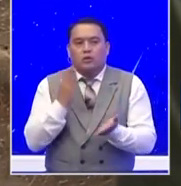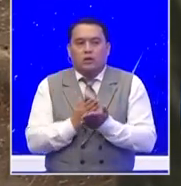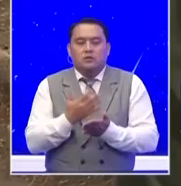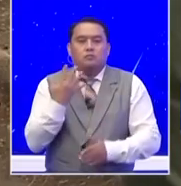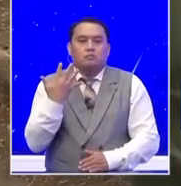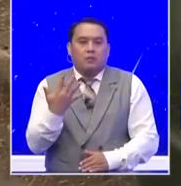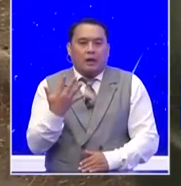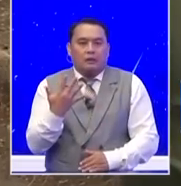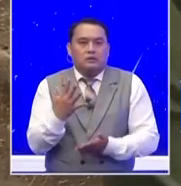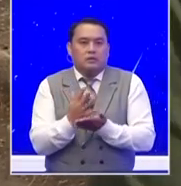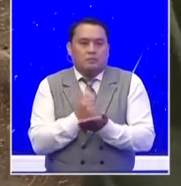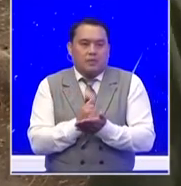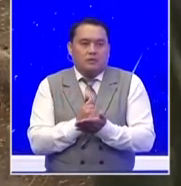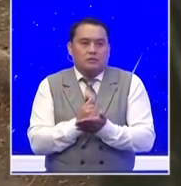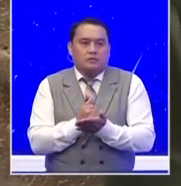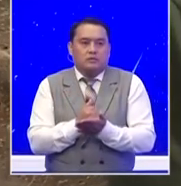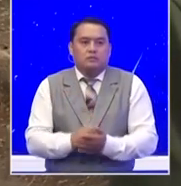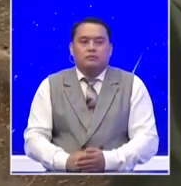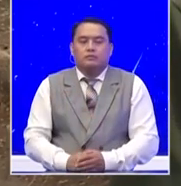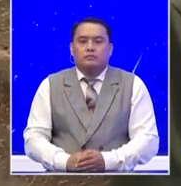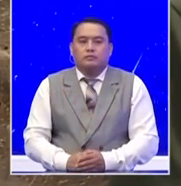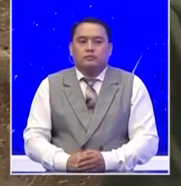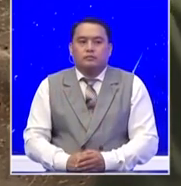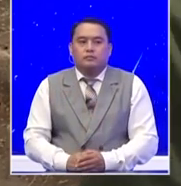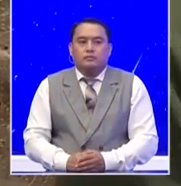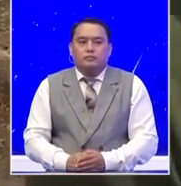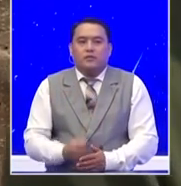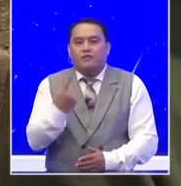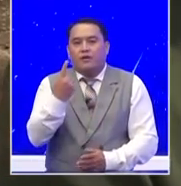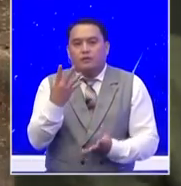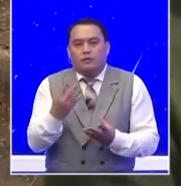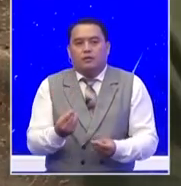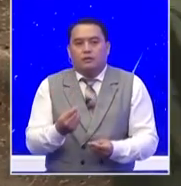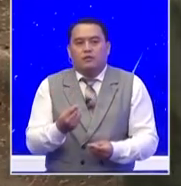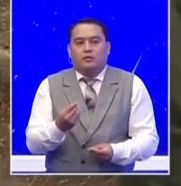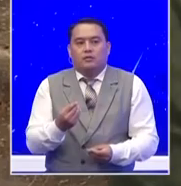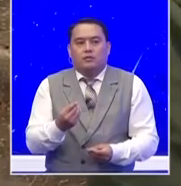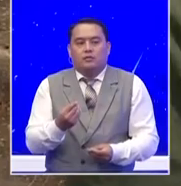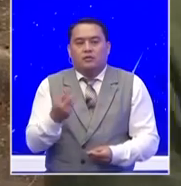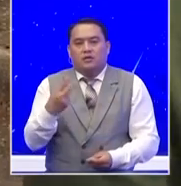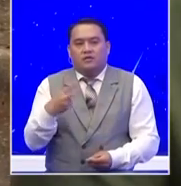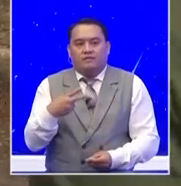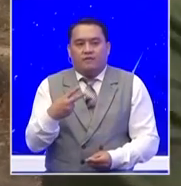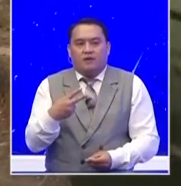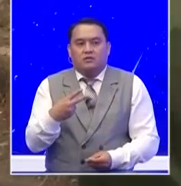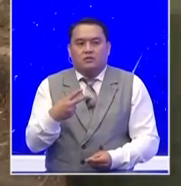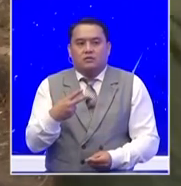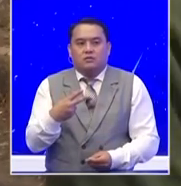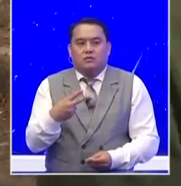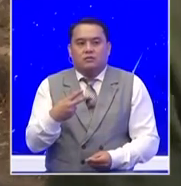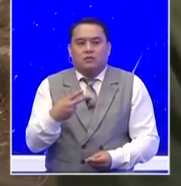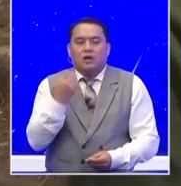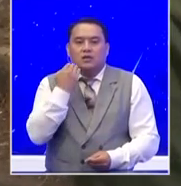5. И там дальше, по-моему, Балхаш и остальное. Вот. Ну, в день где-то 20-30 машин, в зависимости как от качества